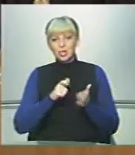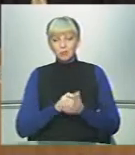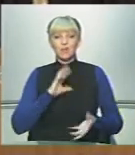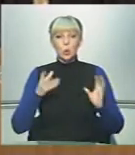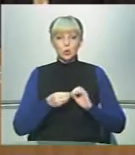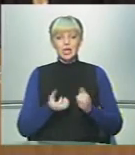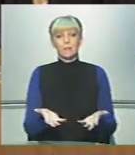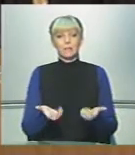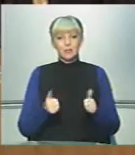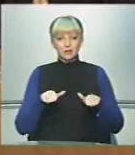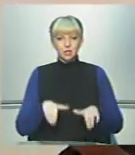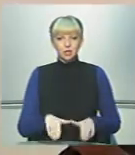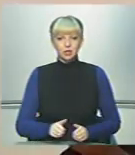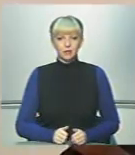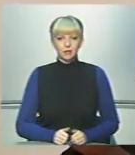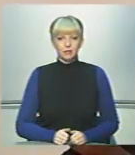результаті постановили…